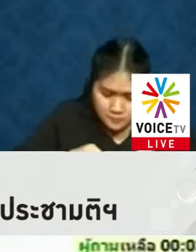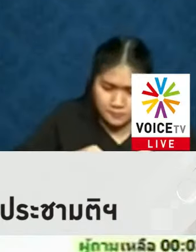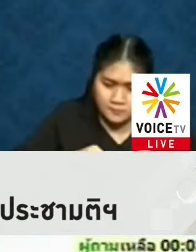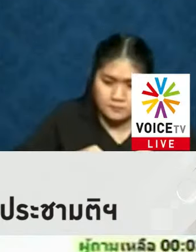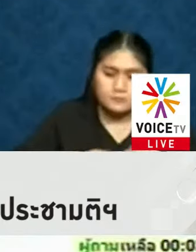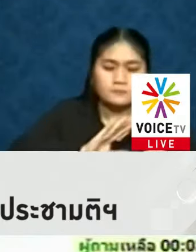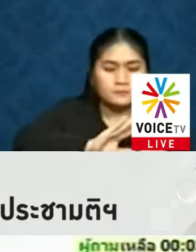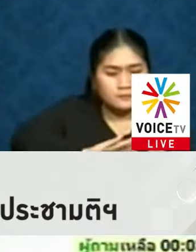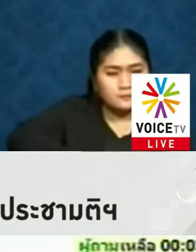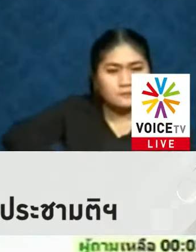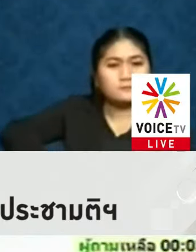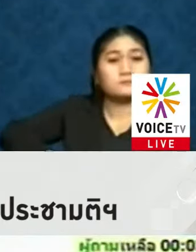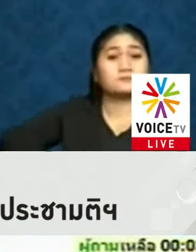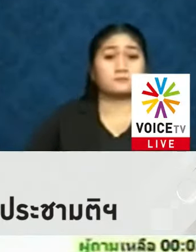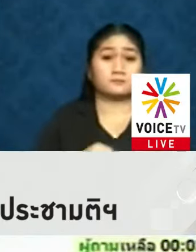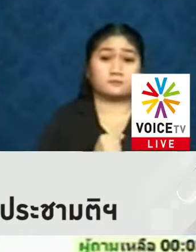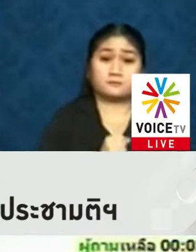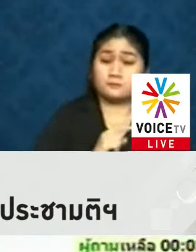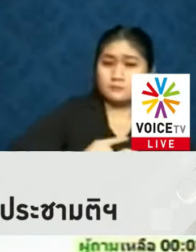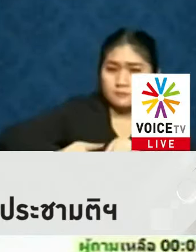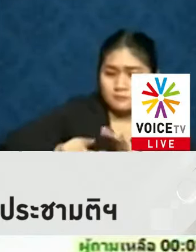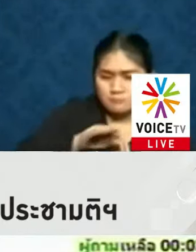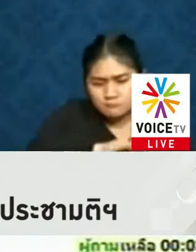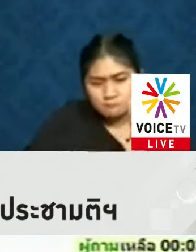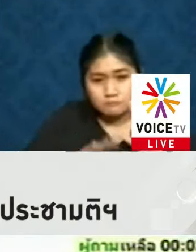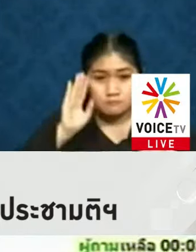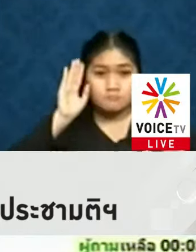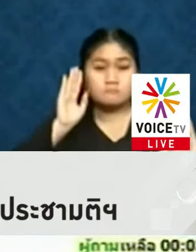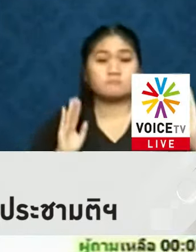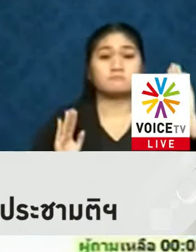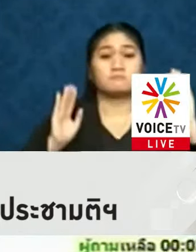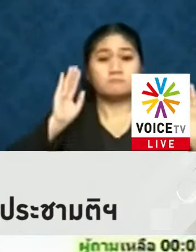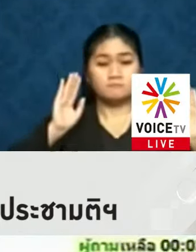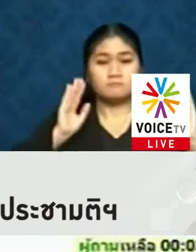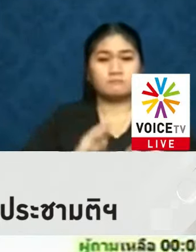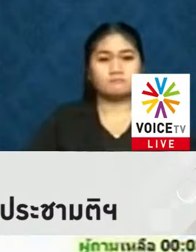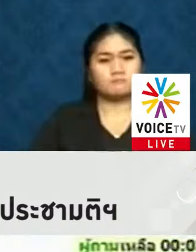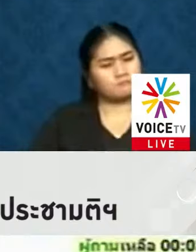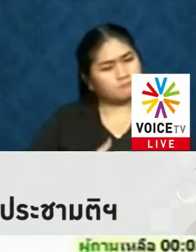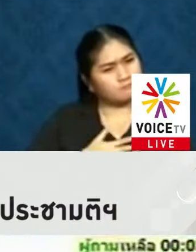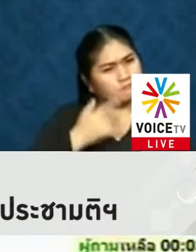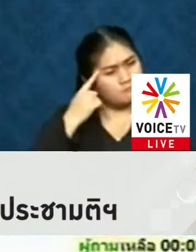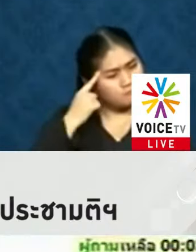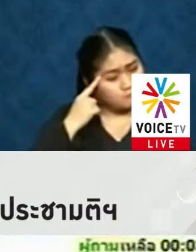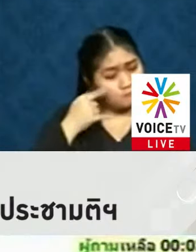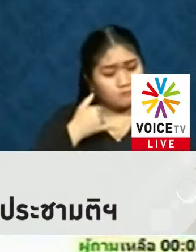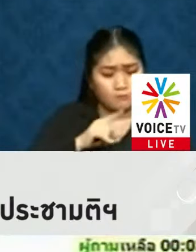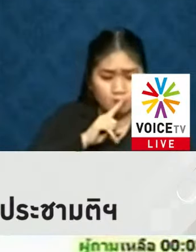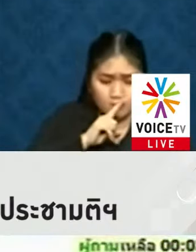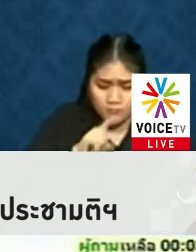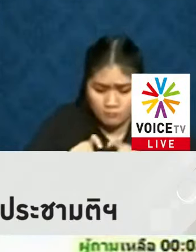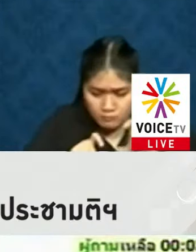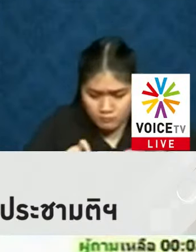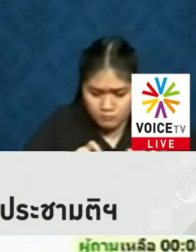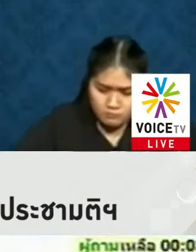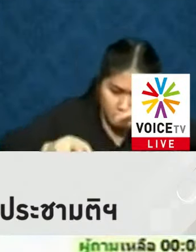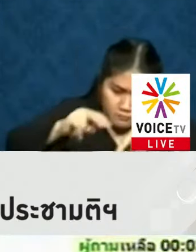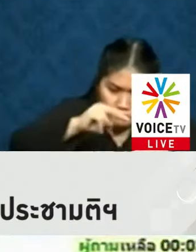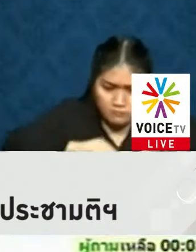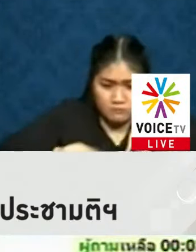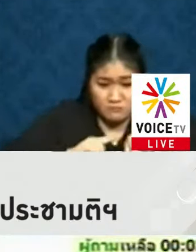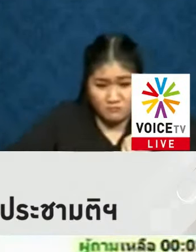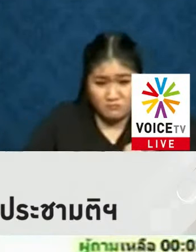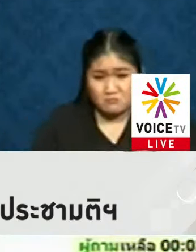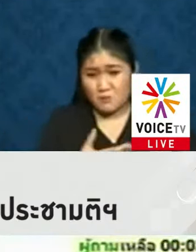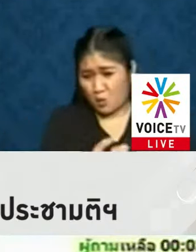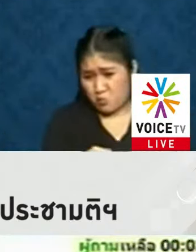ปแล้วมาทำให้ทุกอย่างเป็นประชาธิปไตยมากขึ้นเท่าที่ผมถามเท่าที่ออกไปสำรวจเท่าที่ออกไปตามเสียงส่วนใหญ่ทั้งหมดน